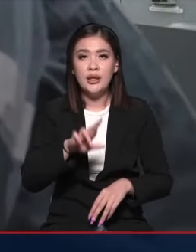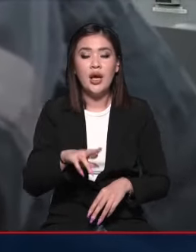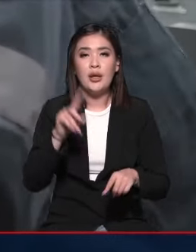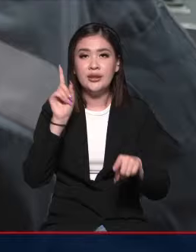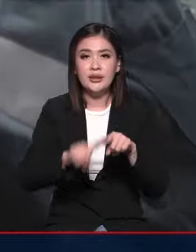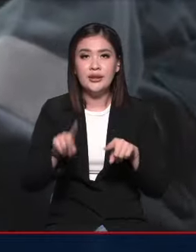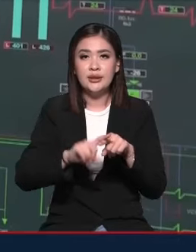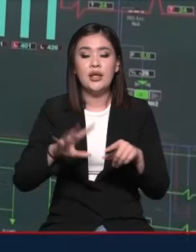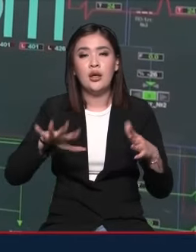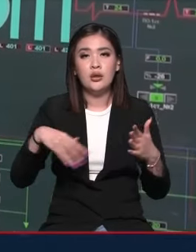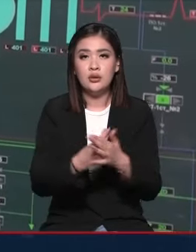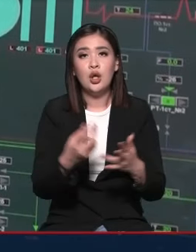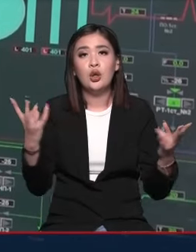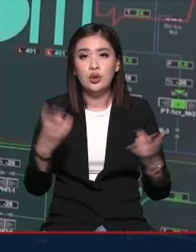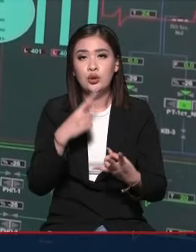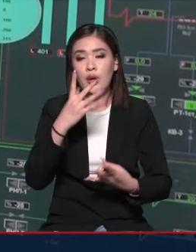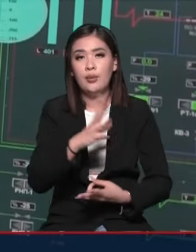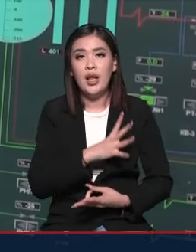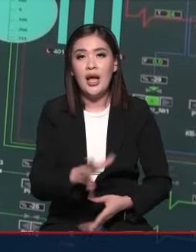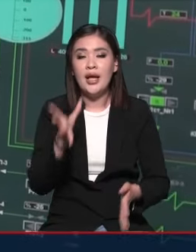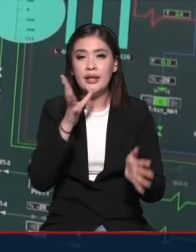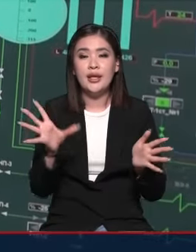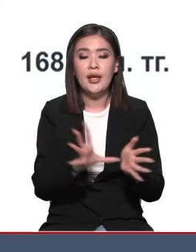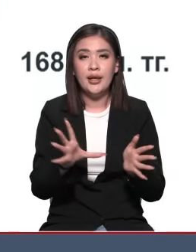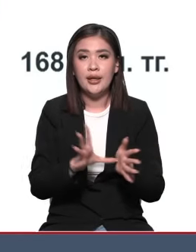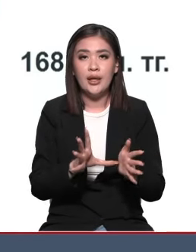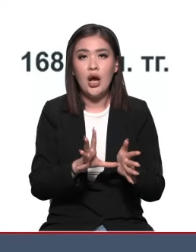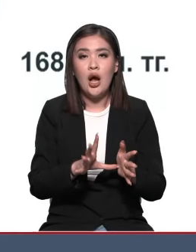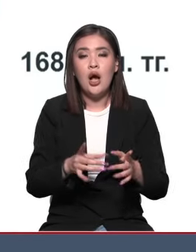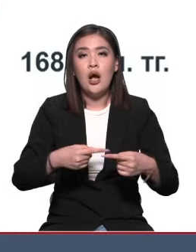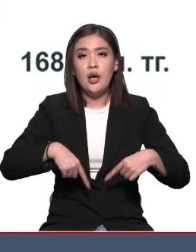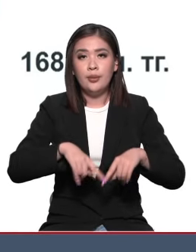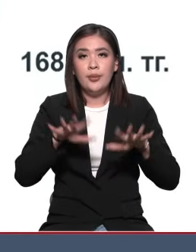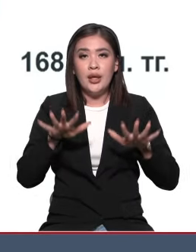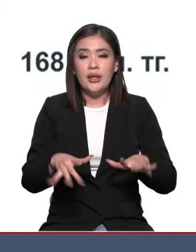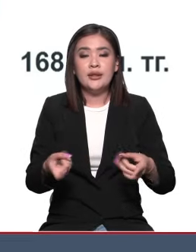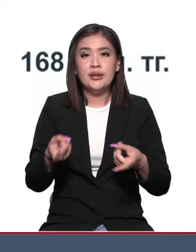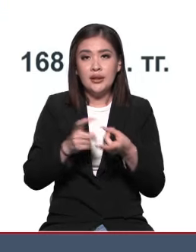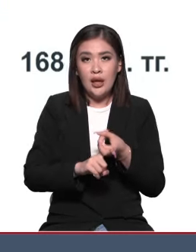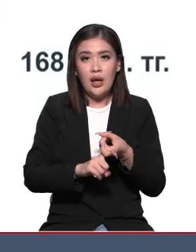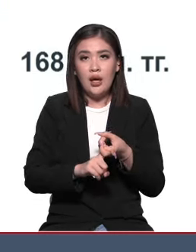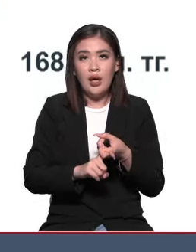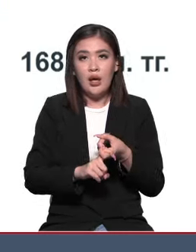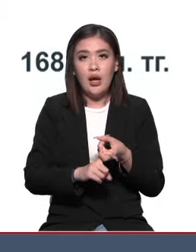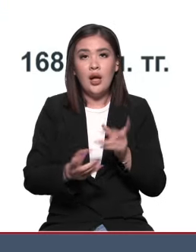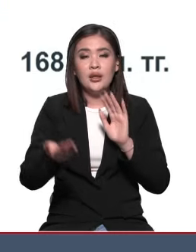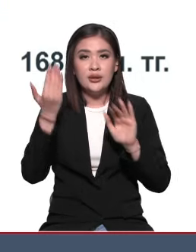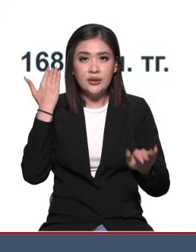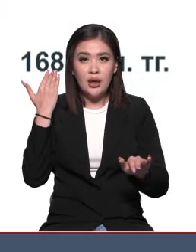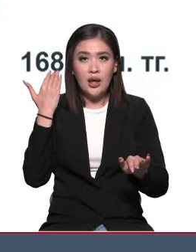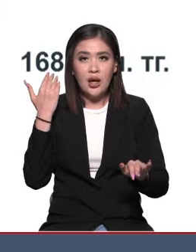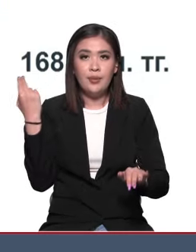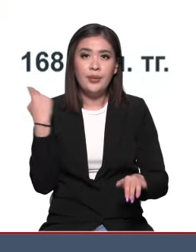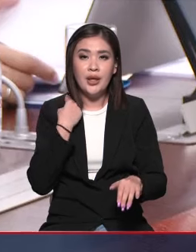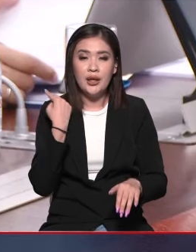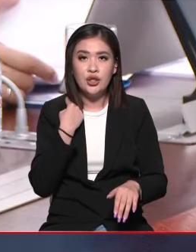тезірек өтеуі тиіс деді. Энергия өндіруші ұйымдардың қастарымызға саймақ алдығандағы